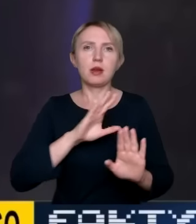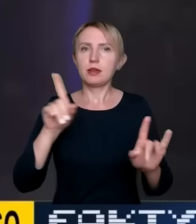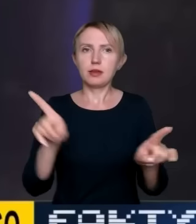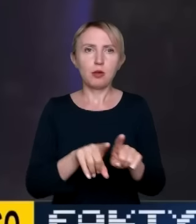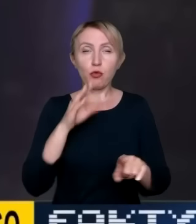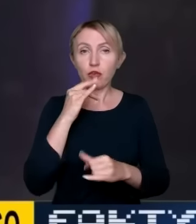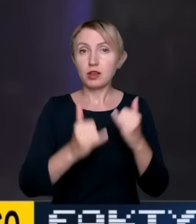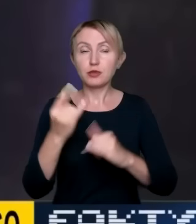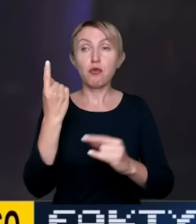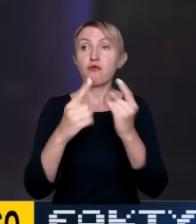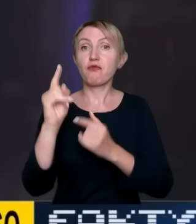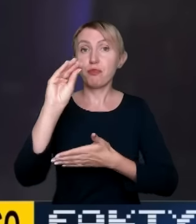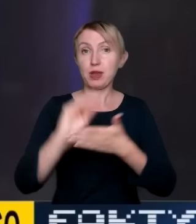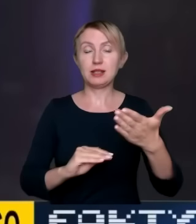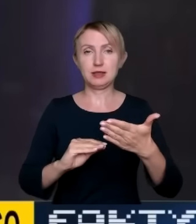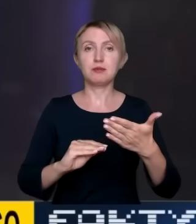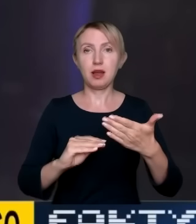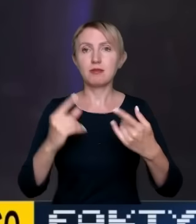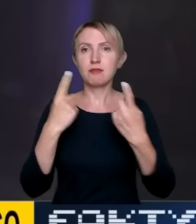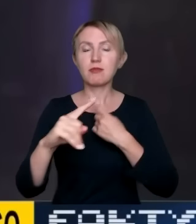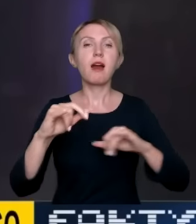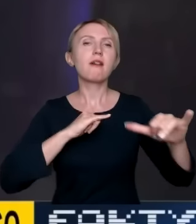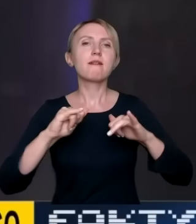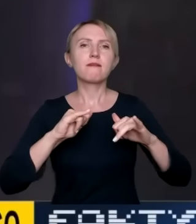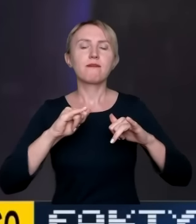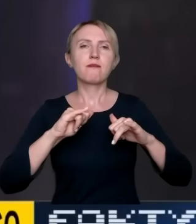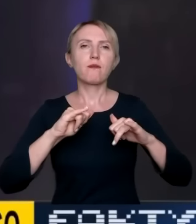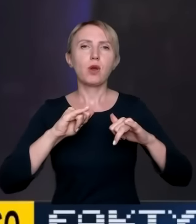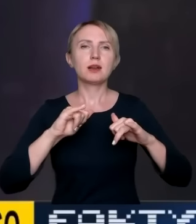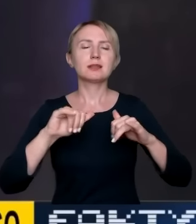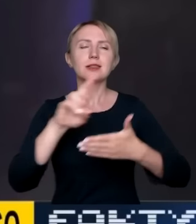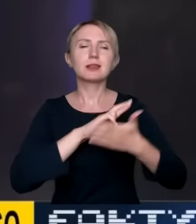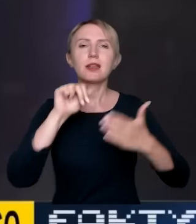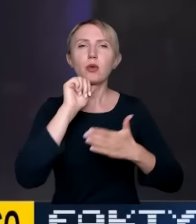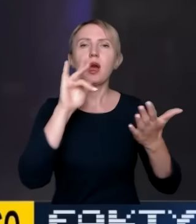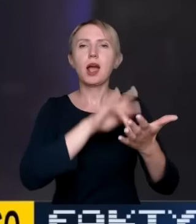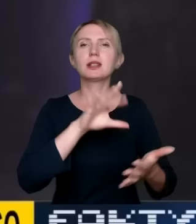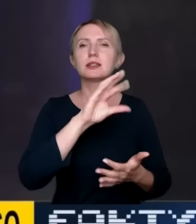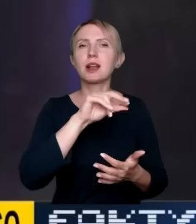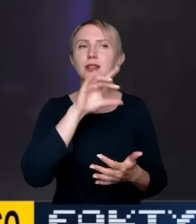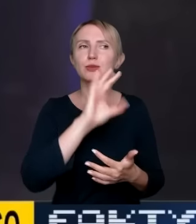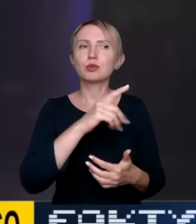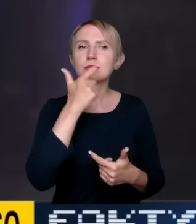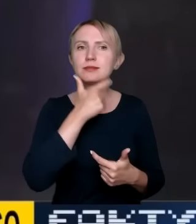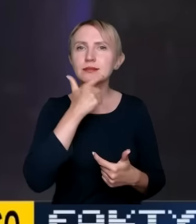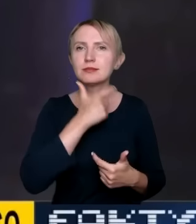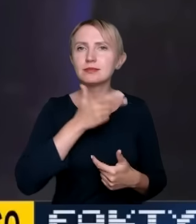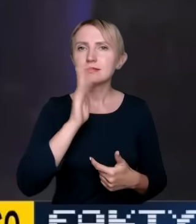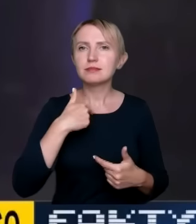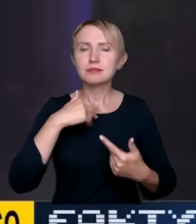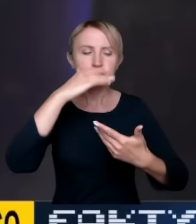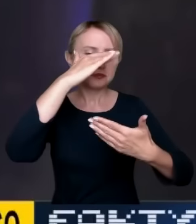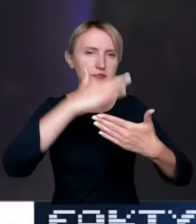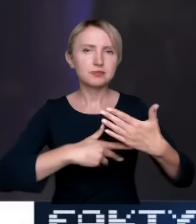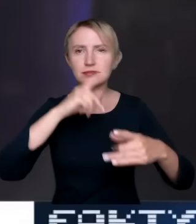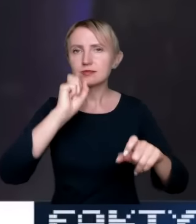on wyśle te pisma do władz Rady Europy, czyli do Strasburga, no to będzie tam bardzo dużo śmiechu. Dlatego, że ja przestudiowałem